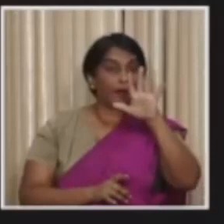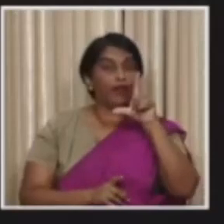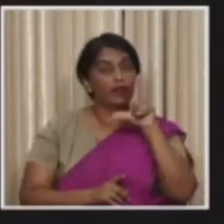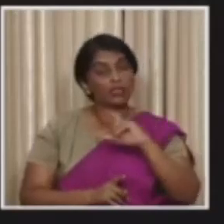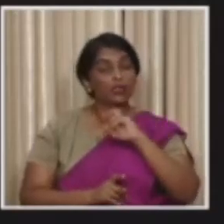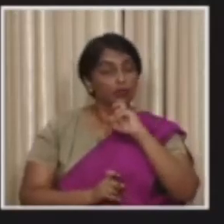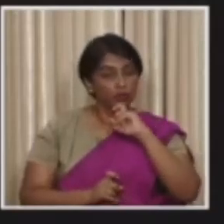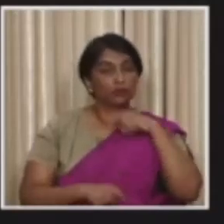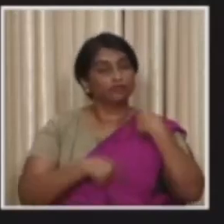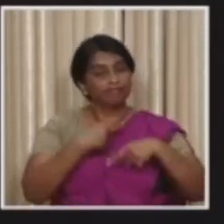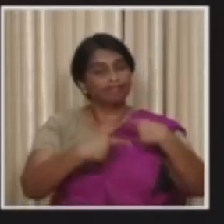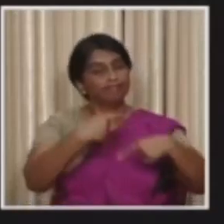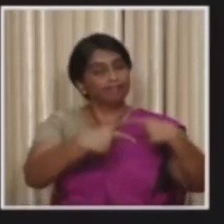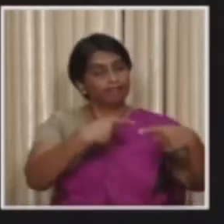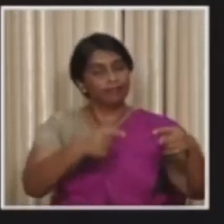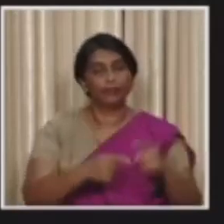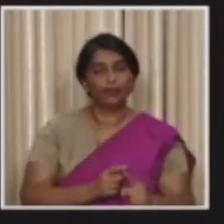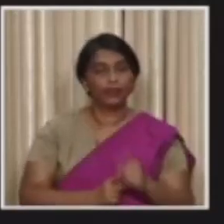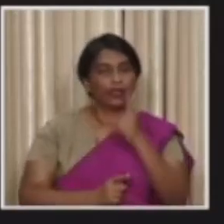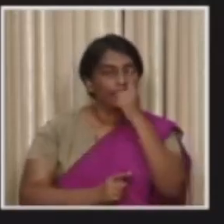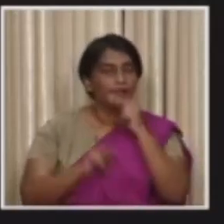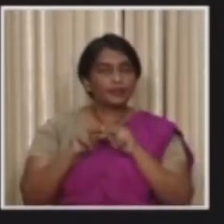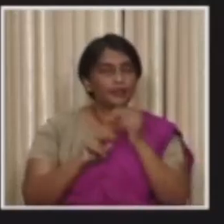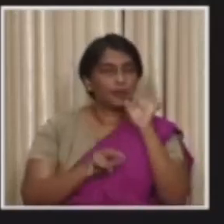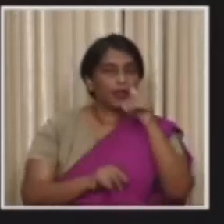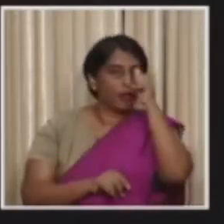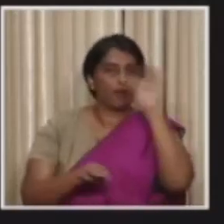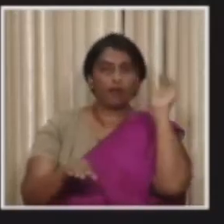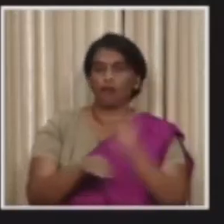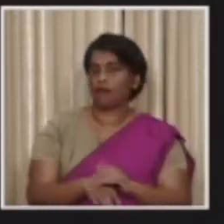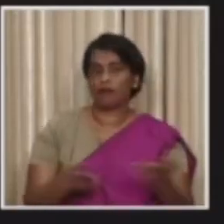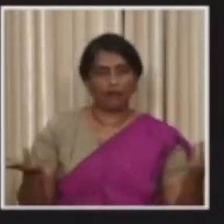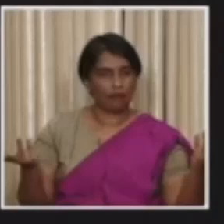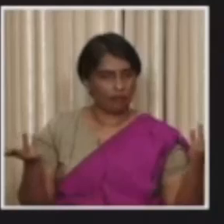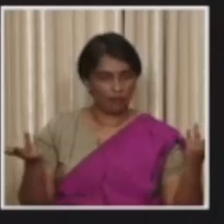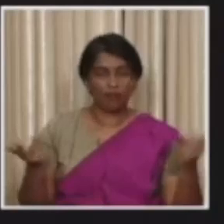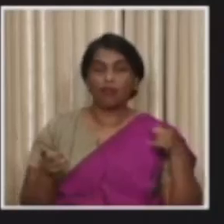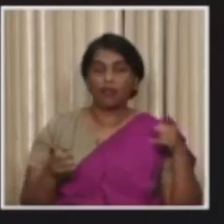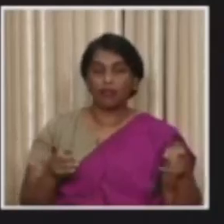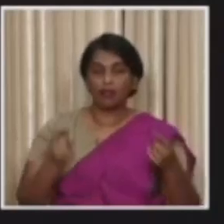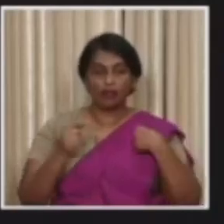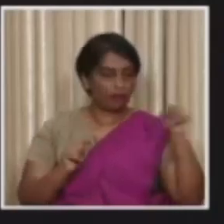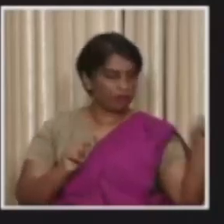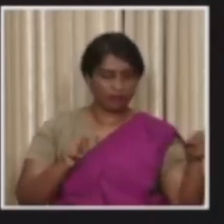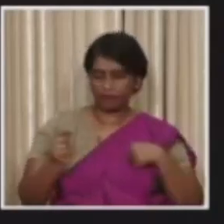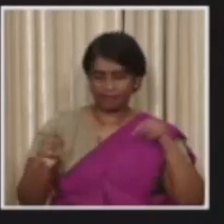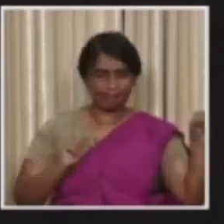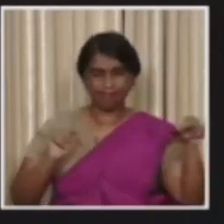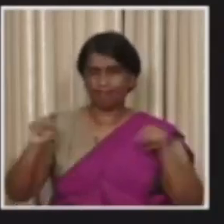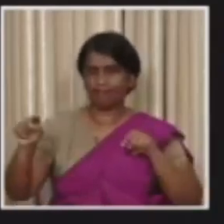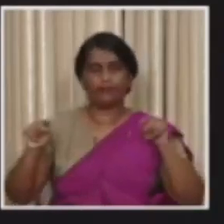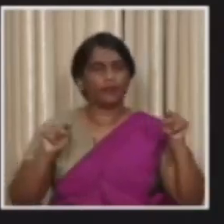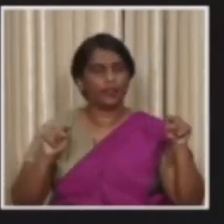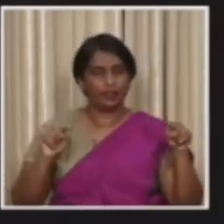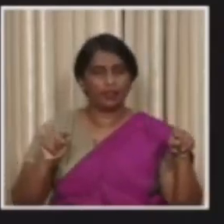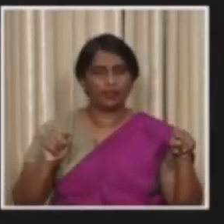නඩුව ඇහුවා. එක සත පහකවත් හොරකමක් සිද්ධ වෙලා නැහැ. අරහෙන් ලකුණක් මෙහෙට ගියා මෙහෙන්